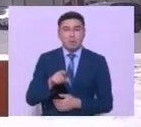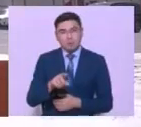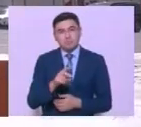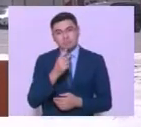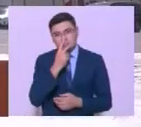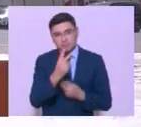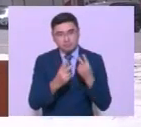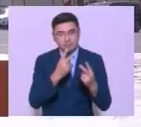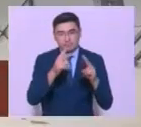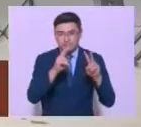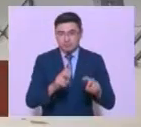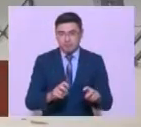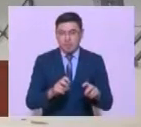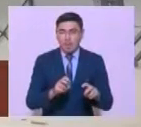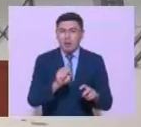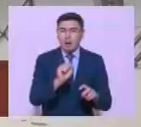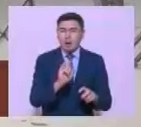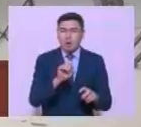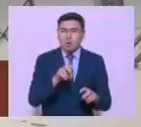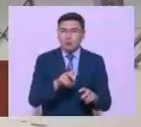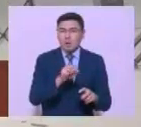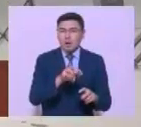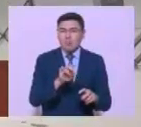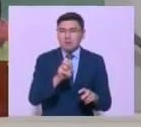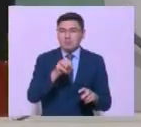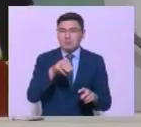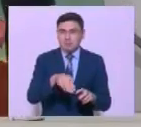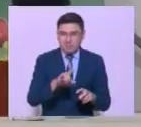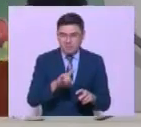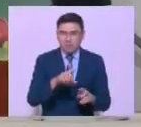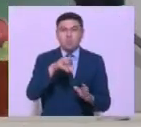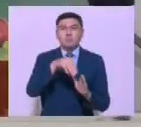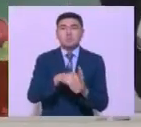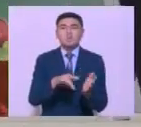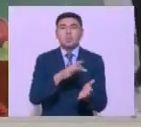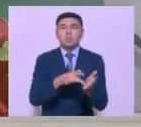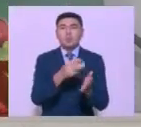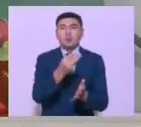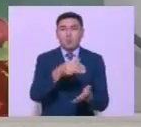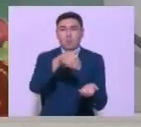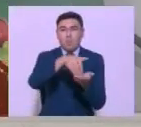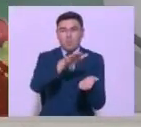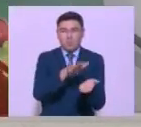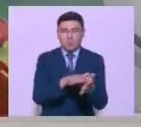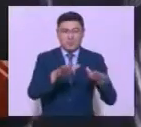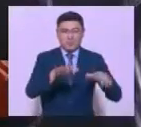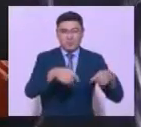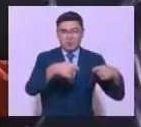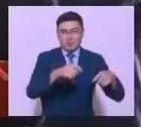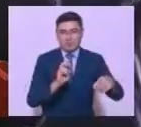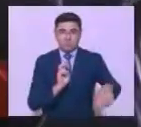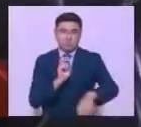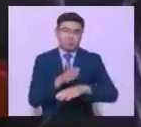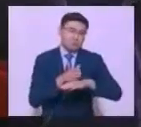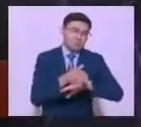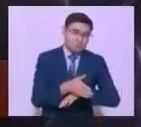Премьер-министрдің кеңесшісі алдымен ауыл аманаты бағдарламасы аясында ашылған нысандарға барды, соның бірі Ақтаудағы көтерме сауда орталығы. Ералы Тоғжанов өз сөзінде